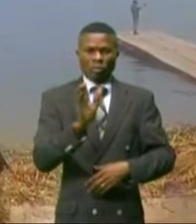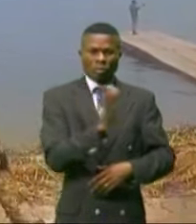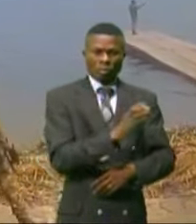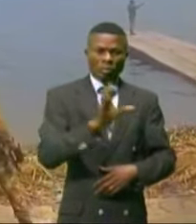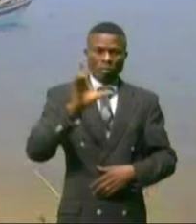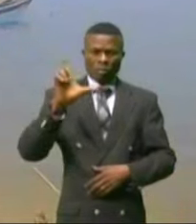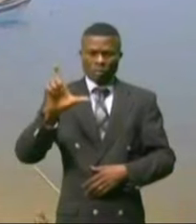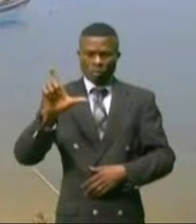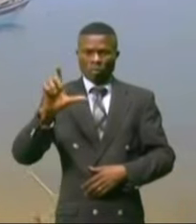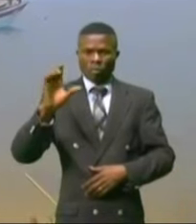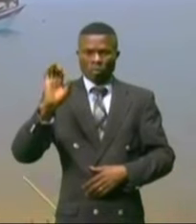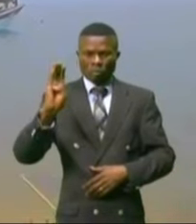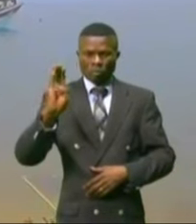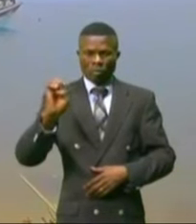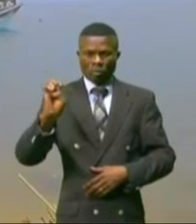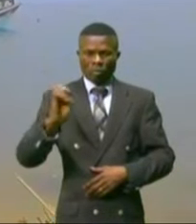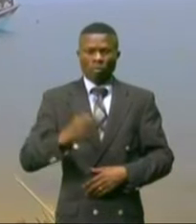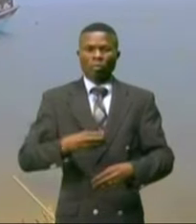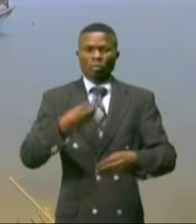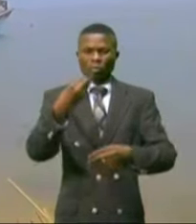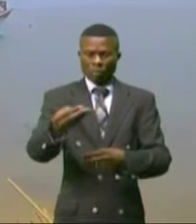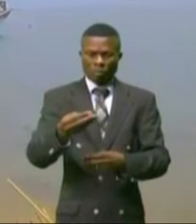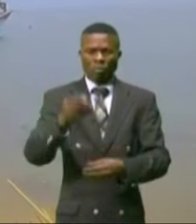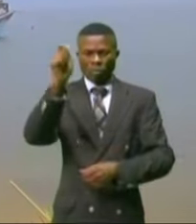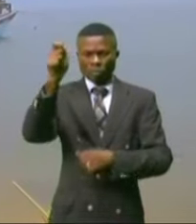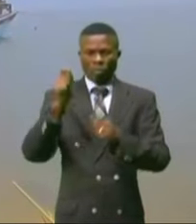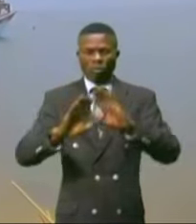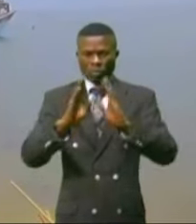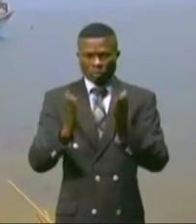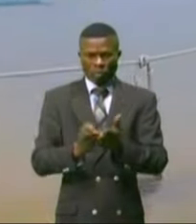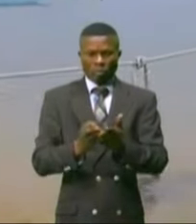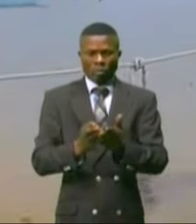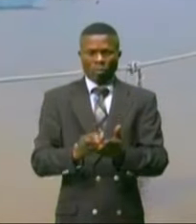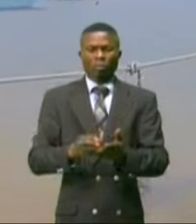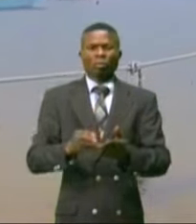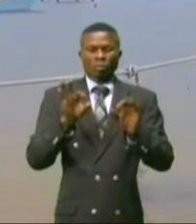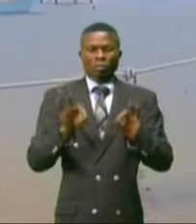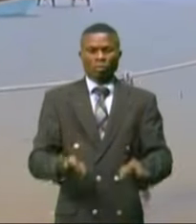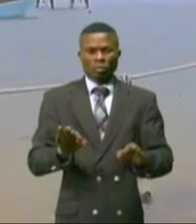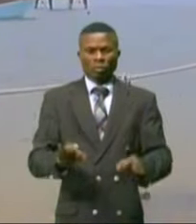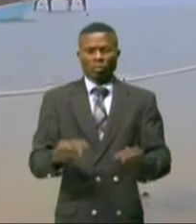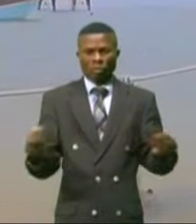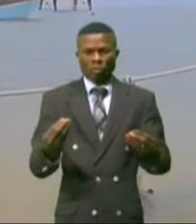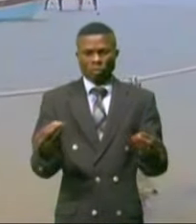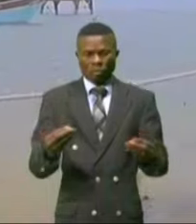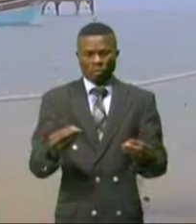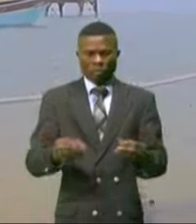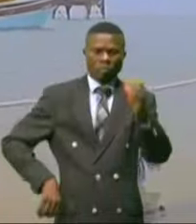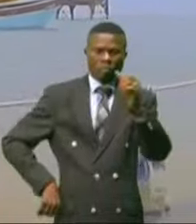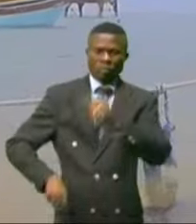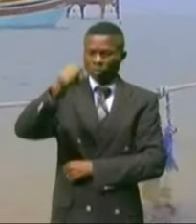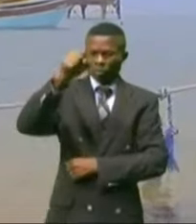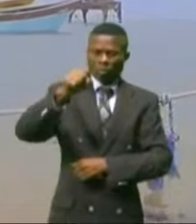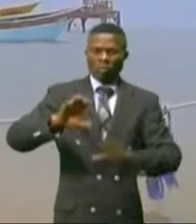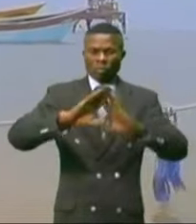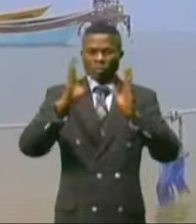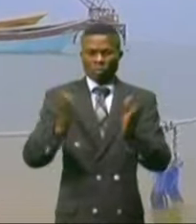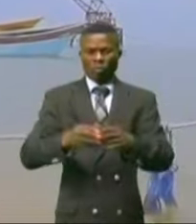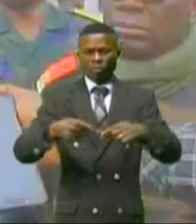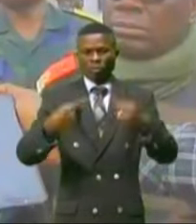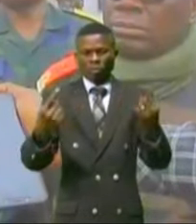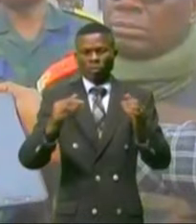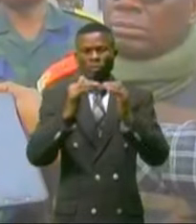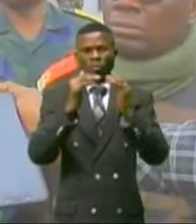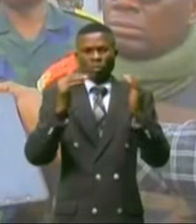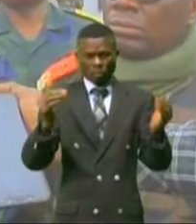de renforcer et équiper les fusiliers marins, les unités de forces terrestres en vue de mettre hors d'état de nuire les ennemis de la